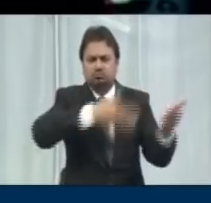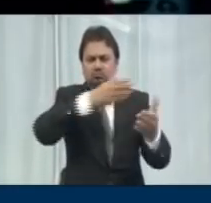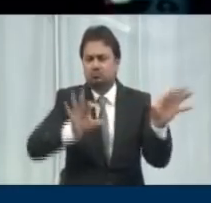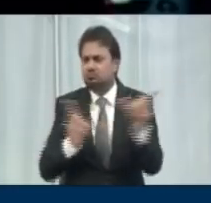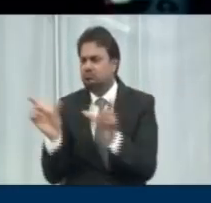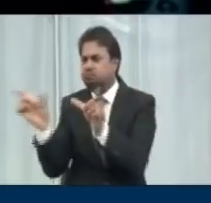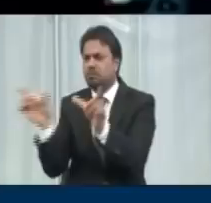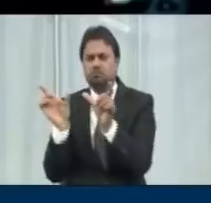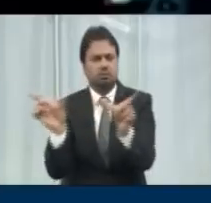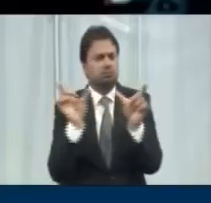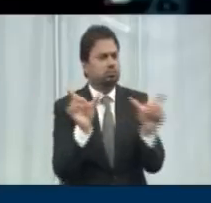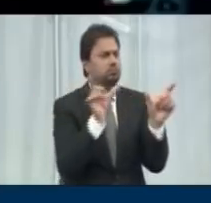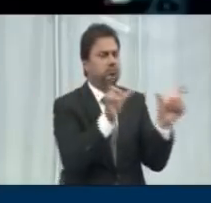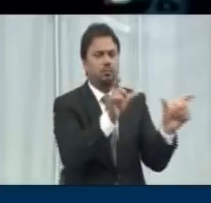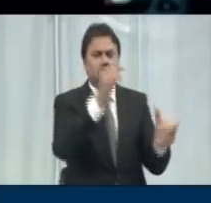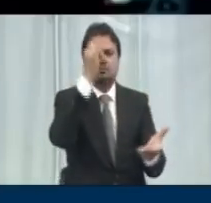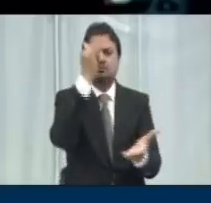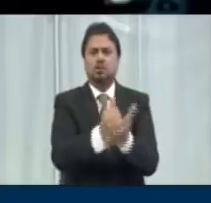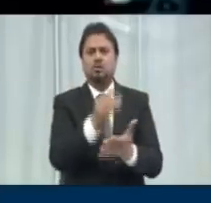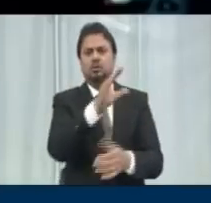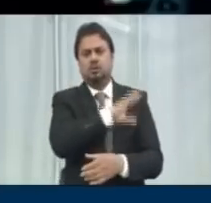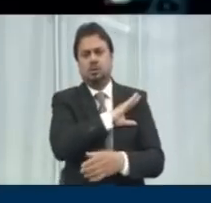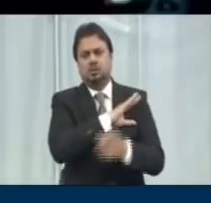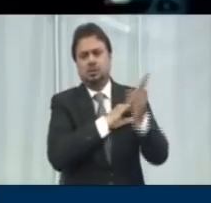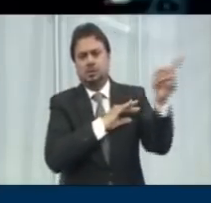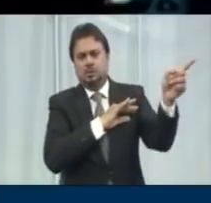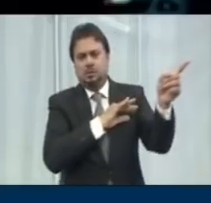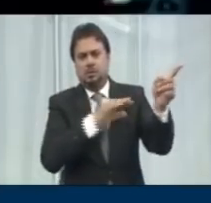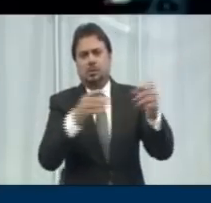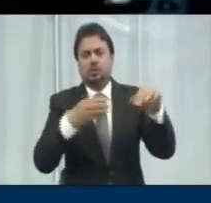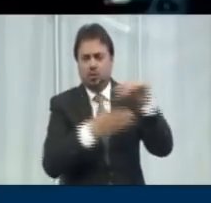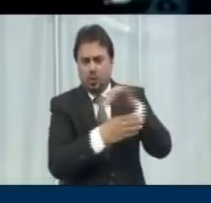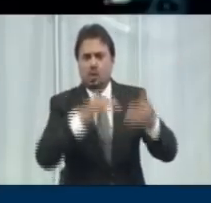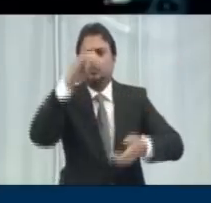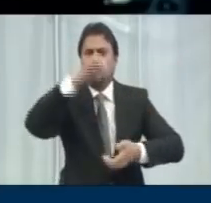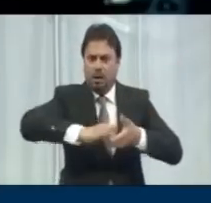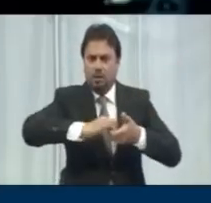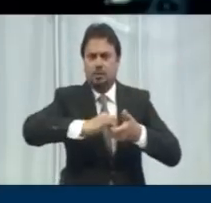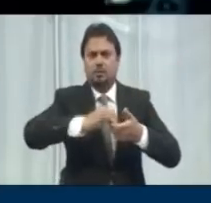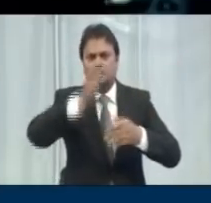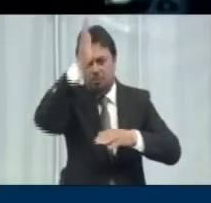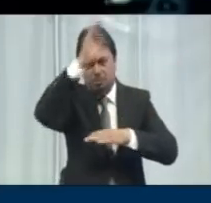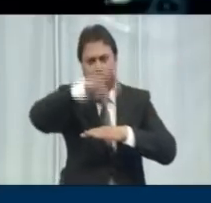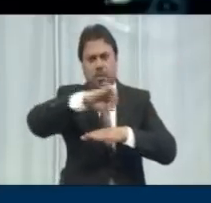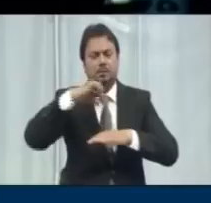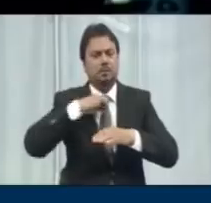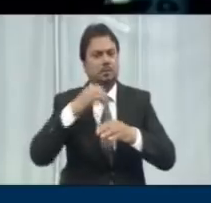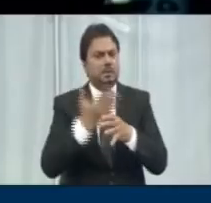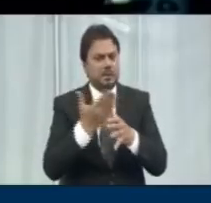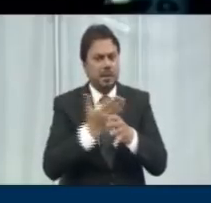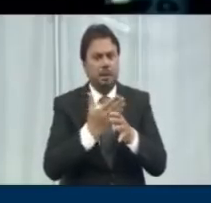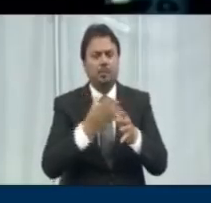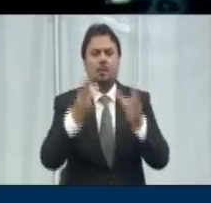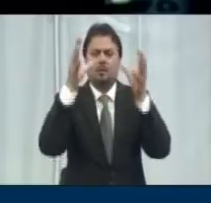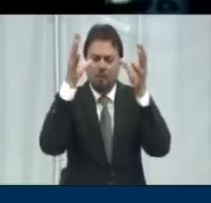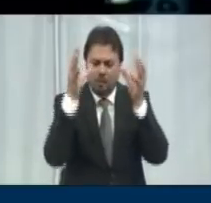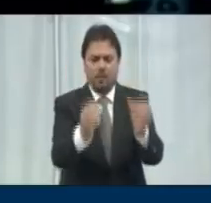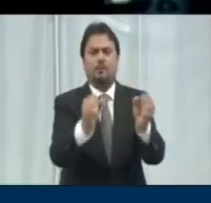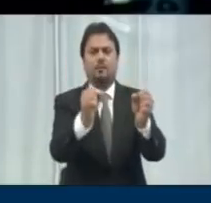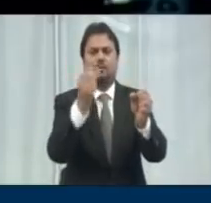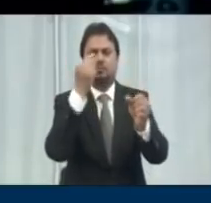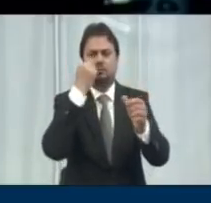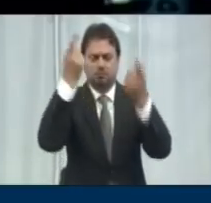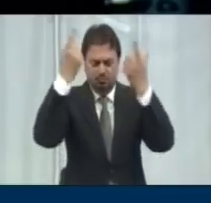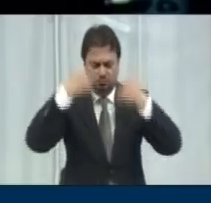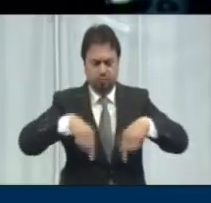تم وضعها من قبل الأجهزة المحلية والاتحادية في من أجل تأمين سلامة